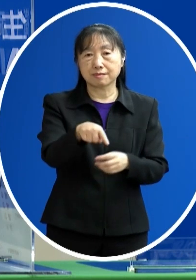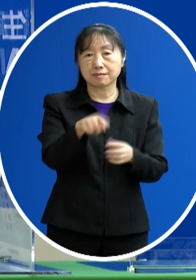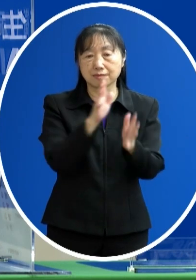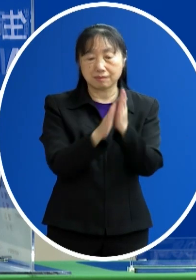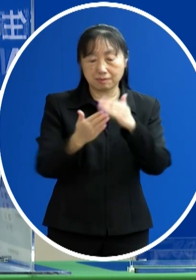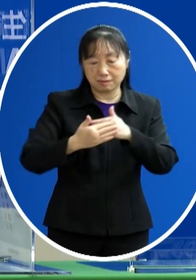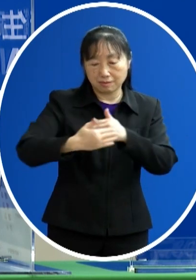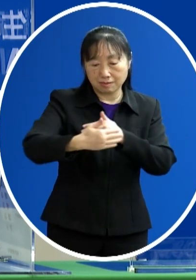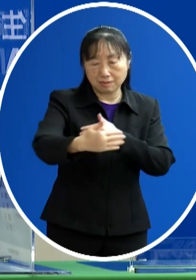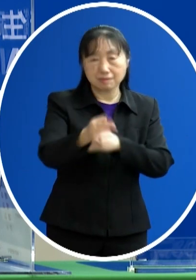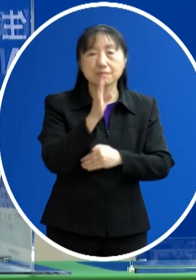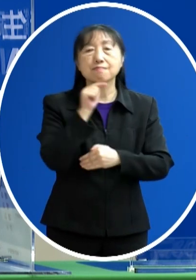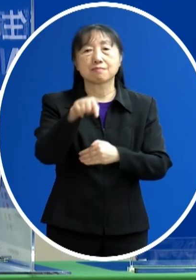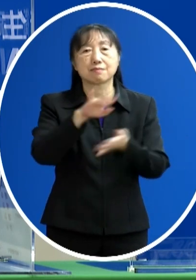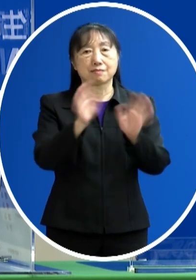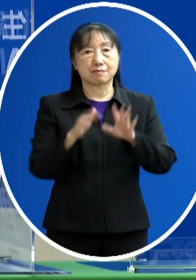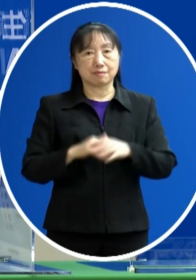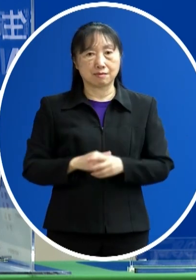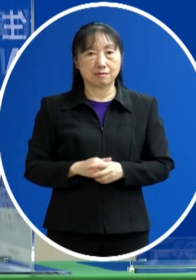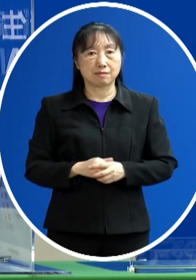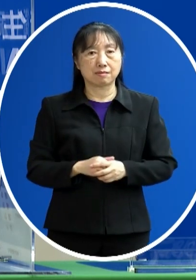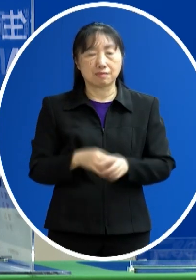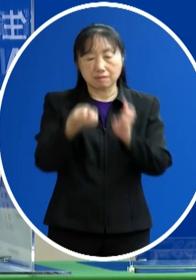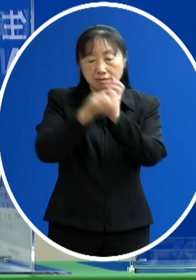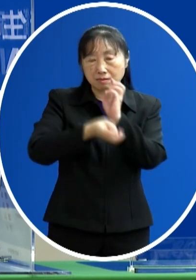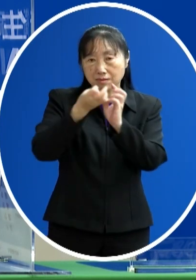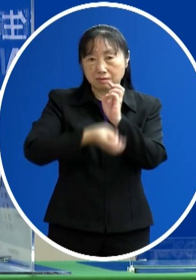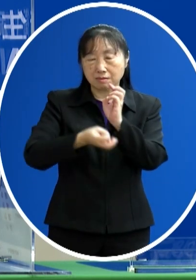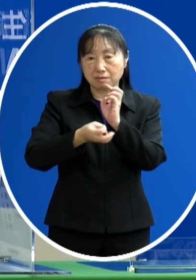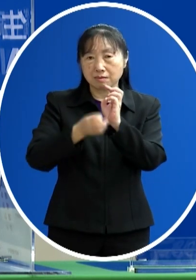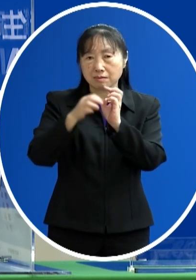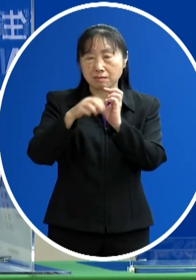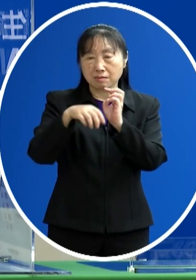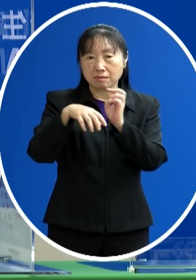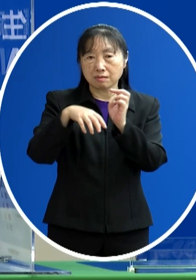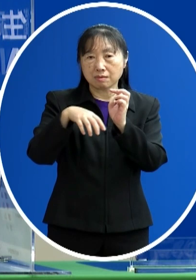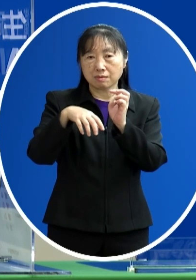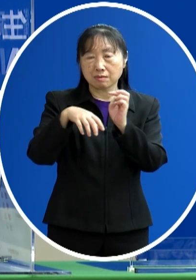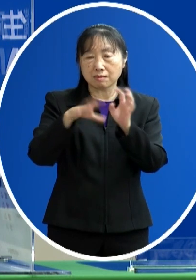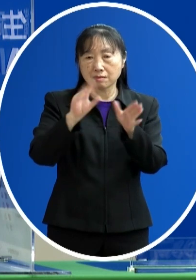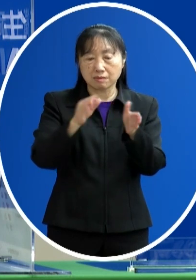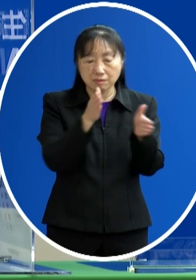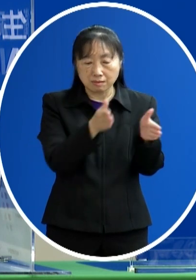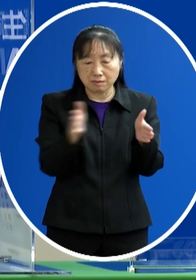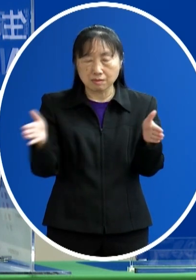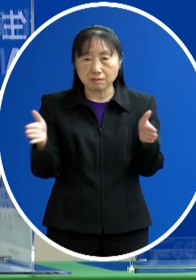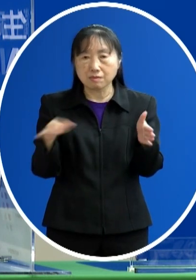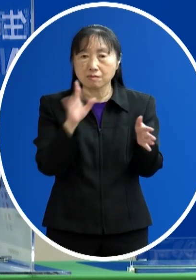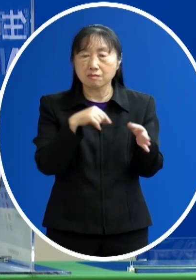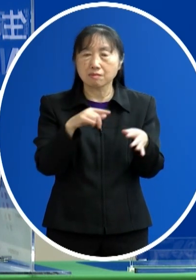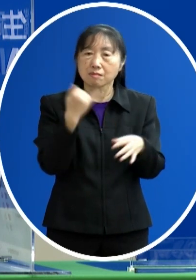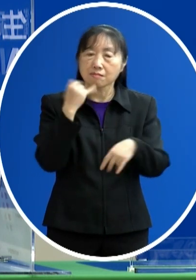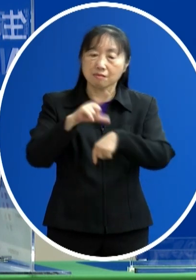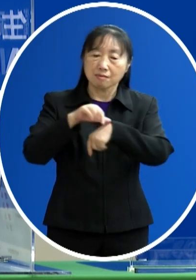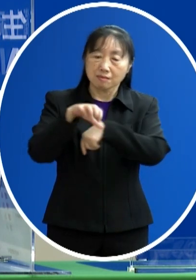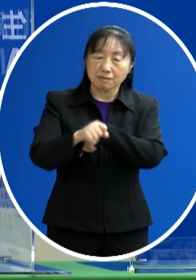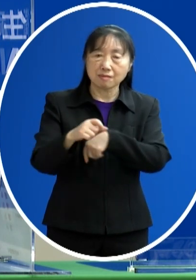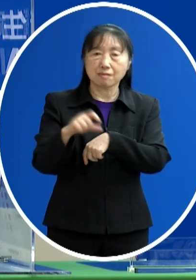些状况啊哈。那但细节就是说中间有没有什么可以再加速，或者是可以